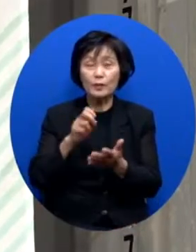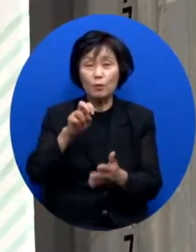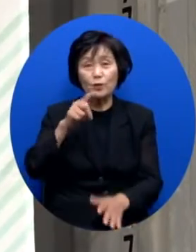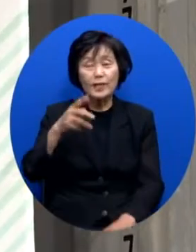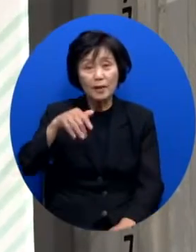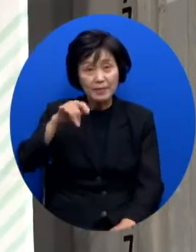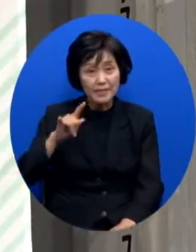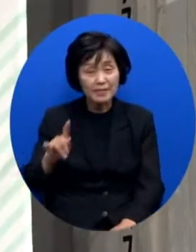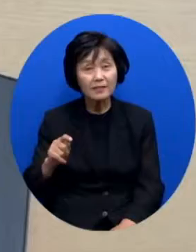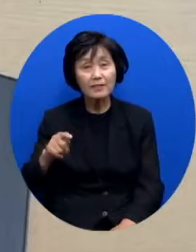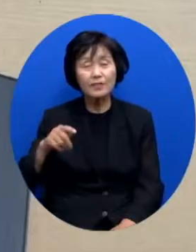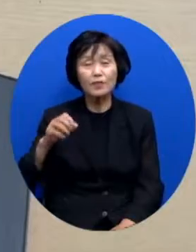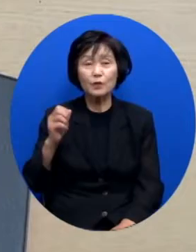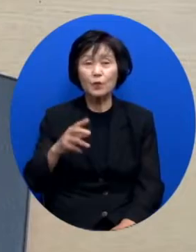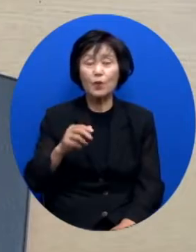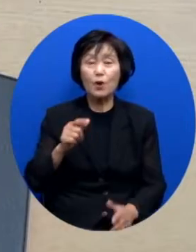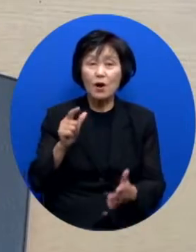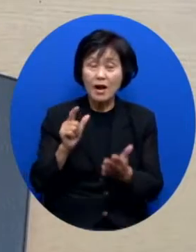3,466부, 가나